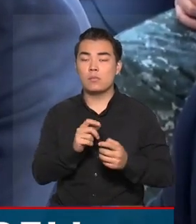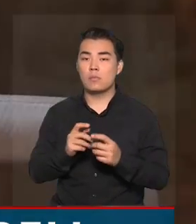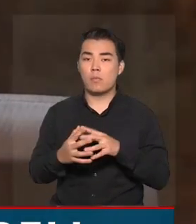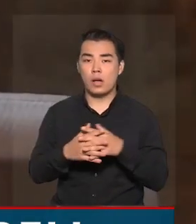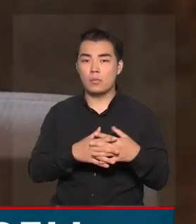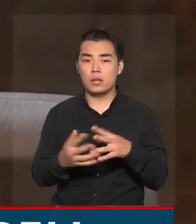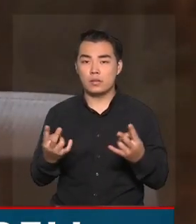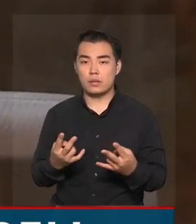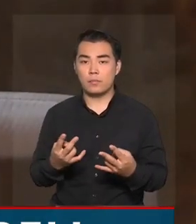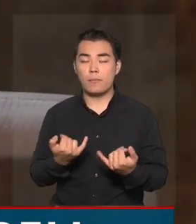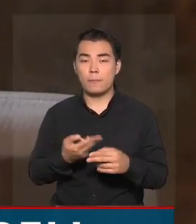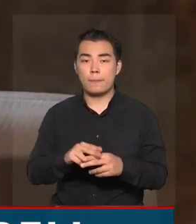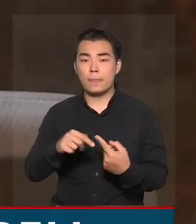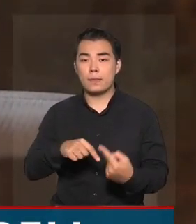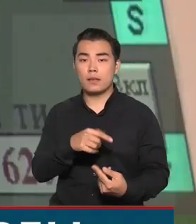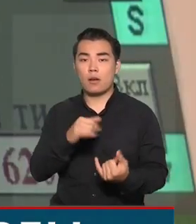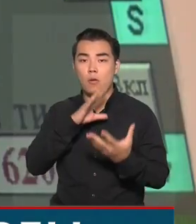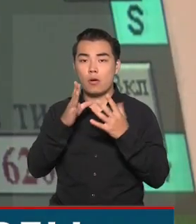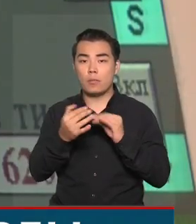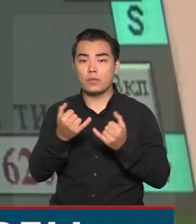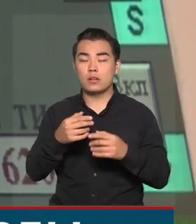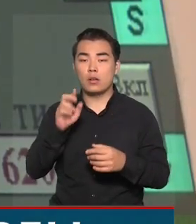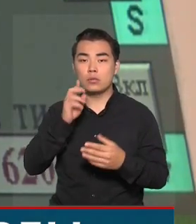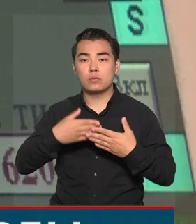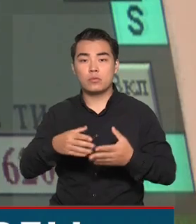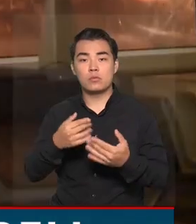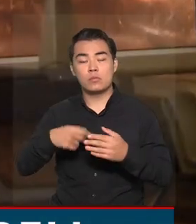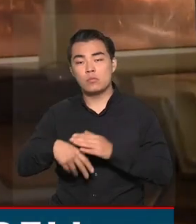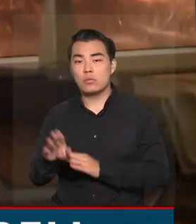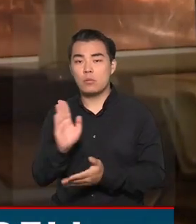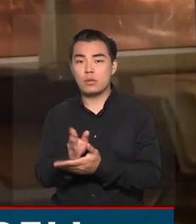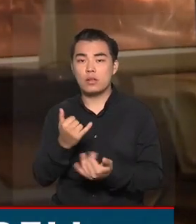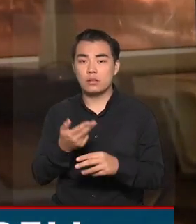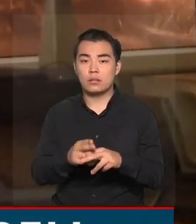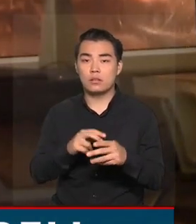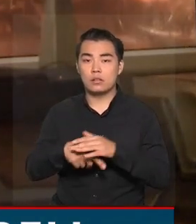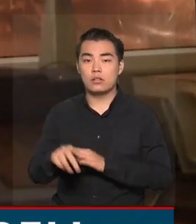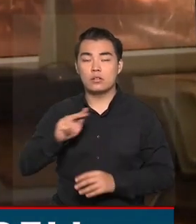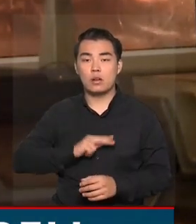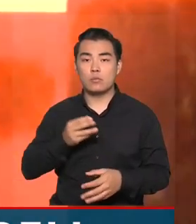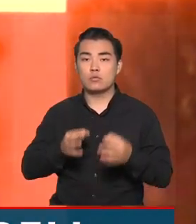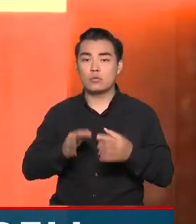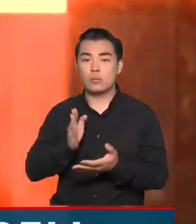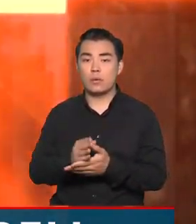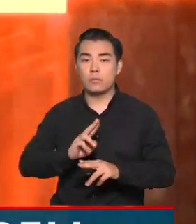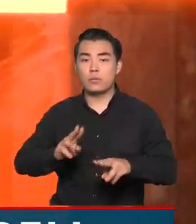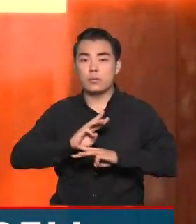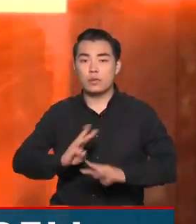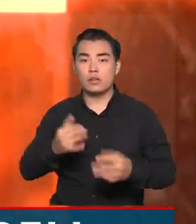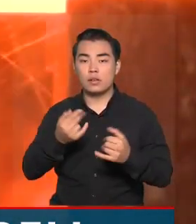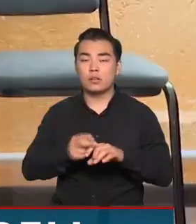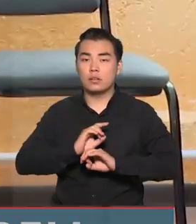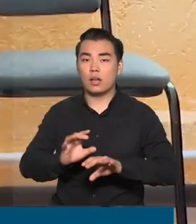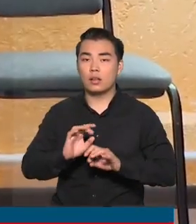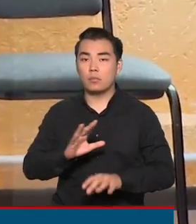керек. Кәсіпорынның акционерлері елден кетеді. Енді нысанды мемлекет меншігіне беру жөнінде жұмыстар жүріп жатыр. Премьер-министр соның жайын